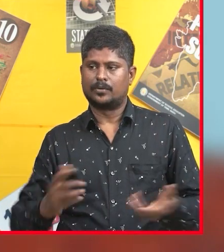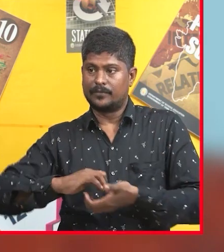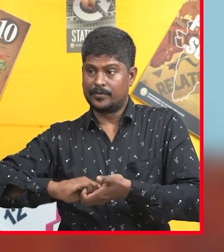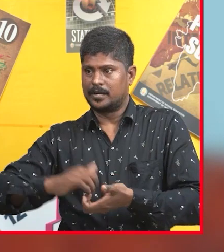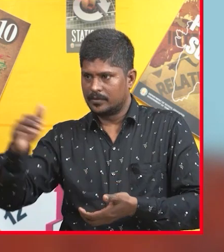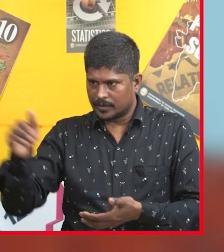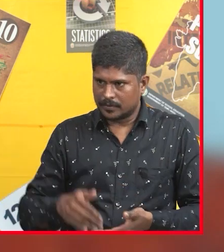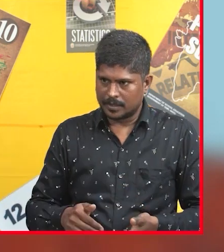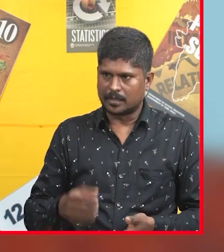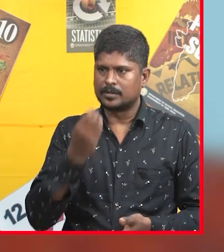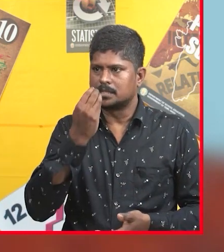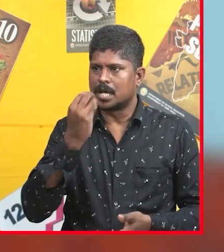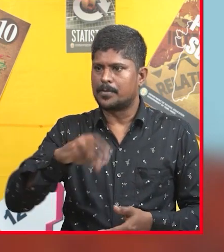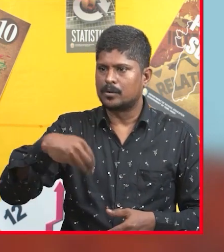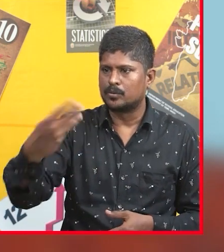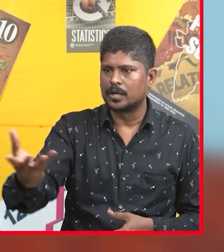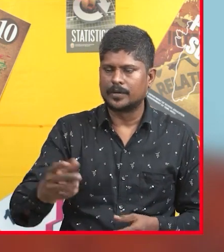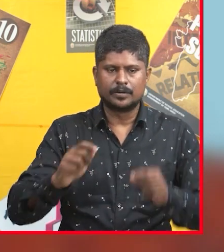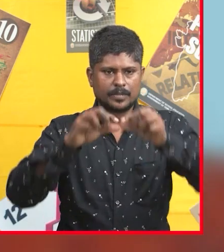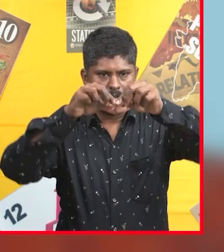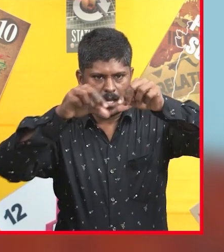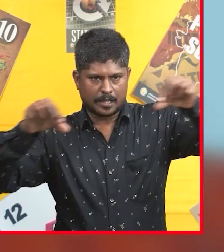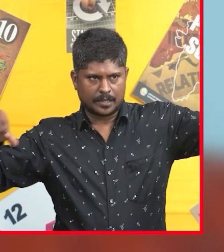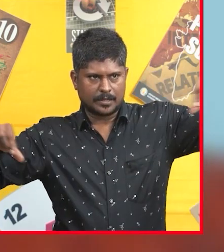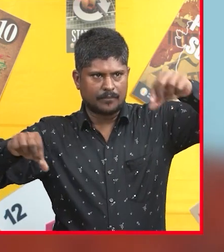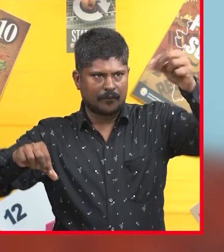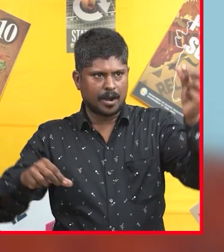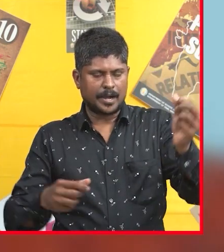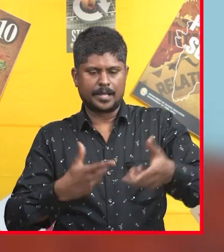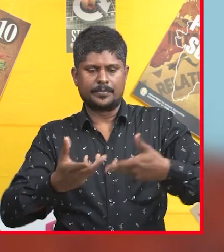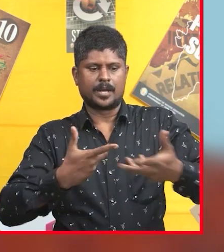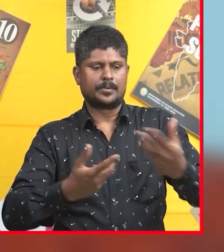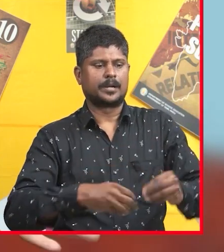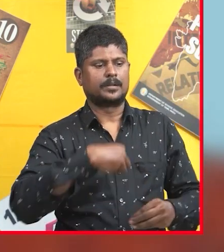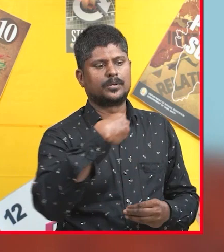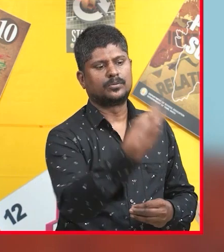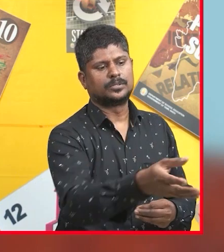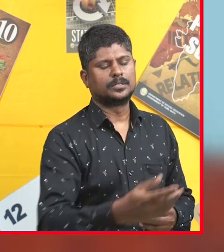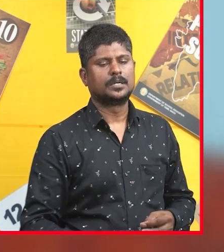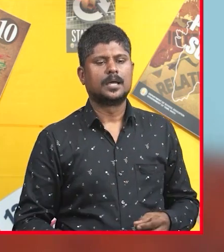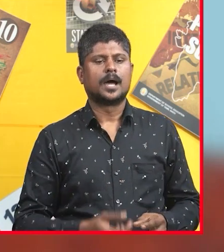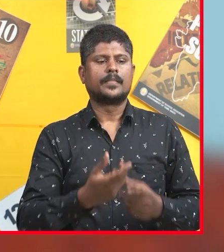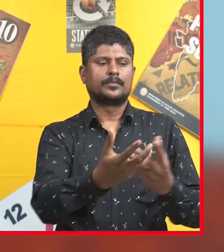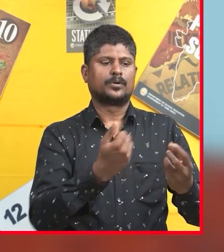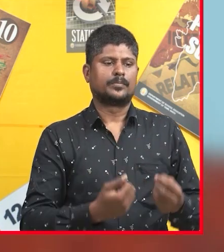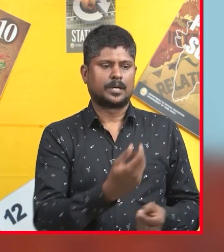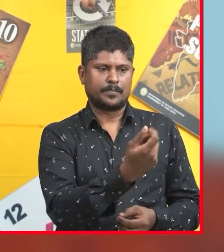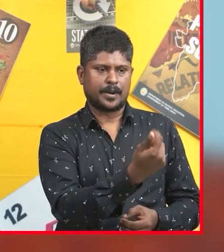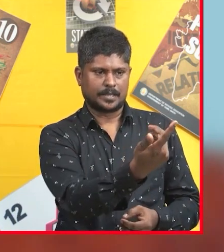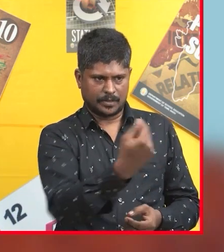கவனிக்கணும்னு வீட்டுல இருந்த இரும்பு வாளை பணையம் வைத்து அடகு வைத்து அதன் மூலமா கிடைத்த உணவை